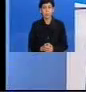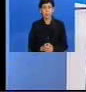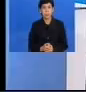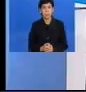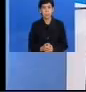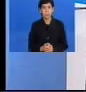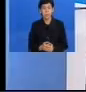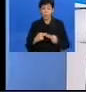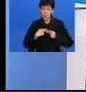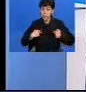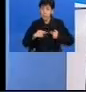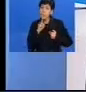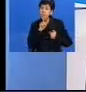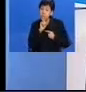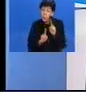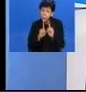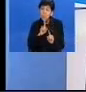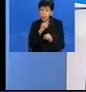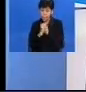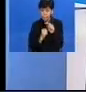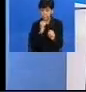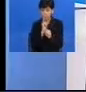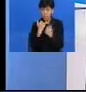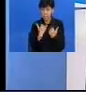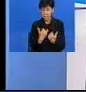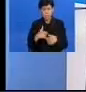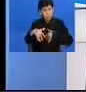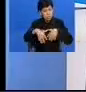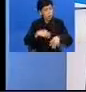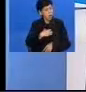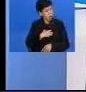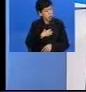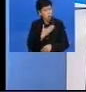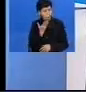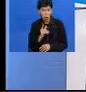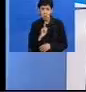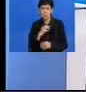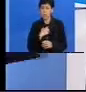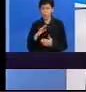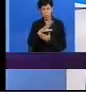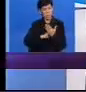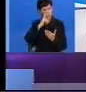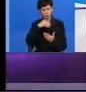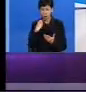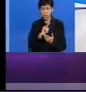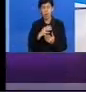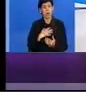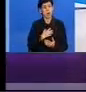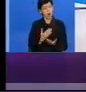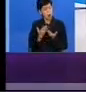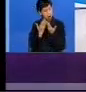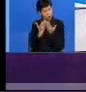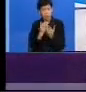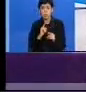สวนดุสิตโพค่ะได้มีการสำรวจพบนะคะว่าปีใหม่นี้ค่ะสิ่งที่ประชาชนนั้นอยากขอพรให้ประเทศไทยมากที่สุดก็คืออยากจะขอ